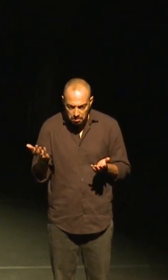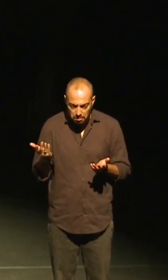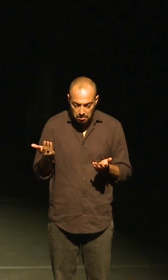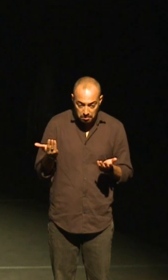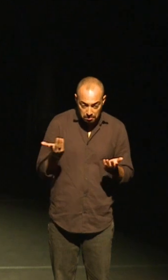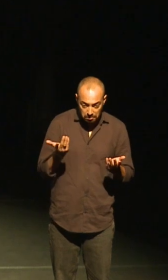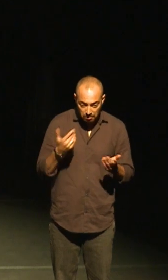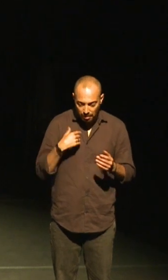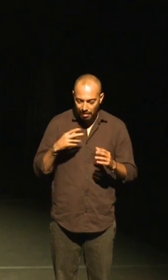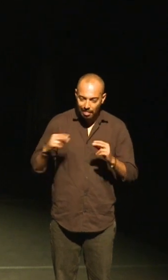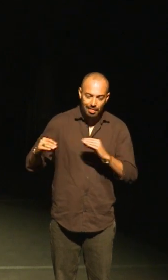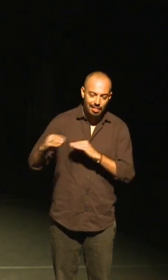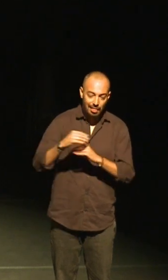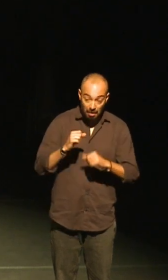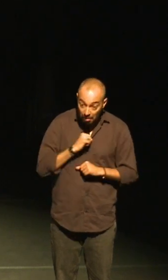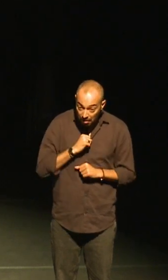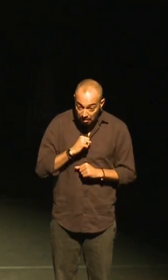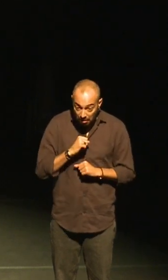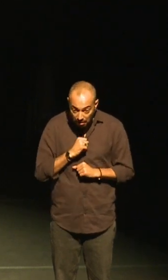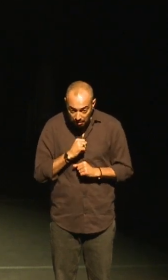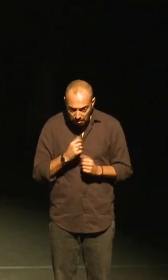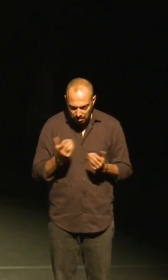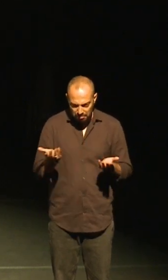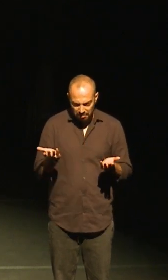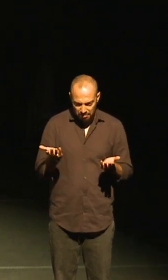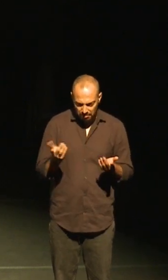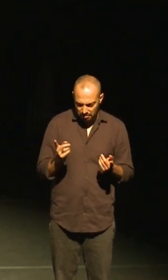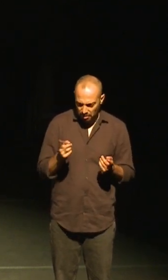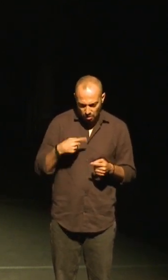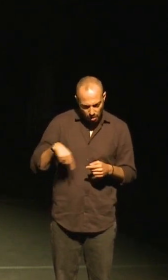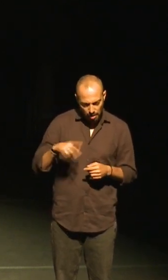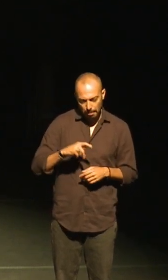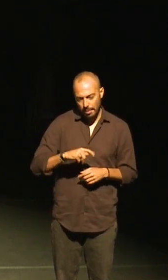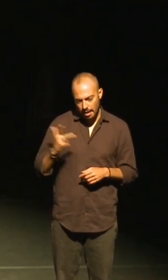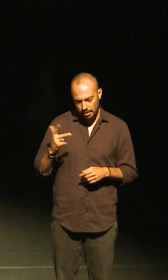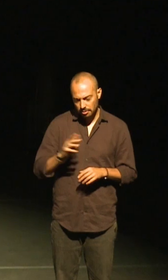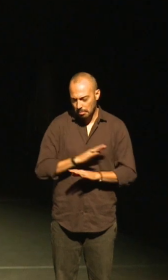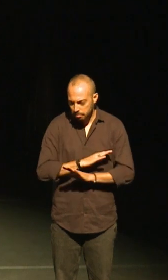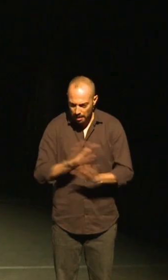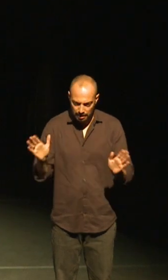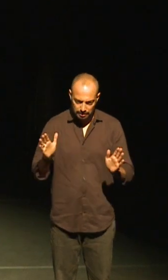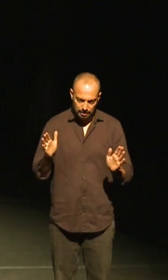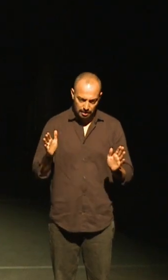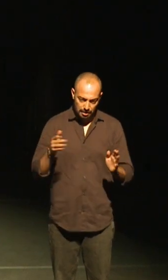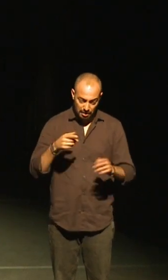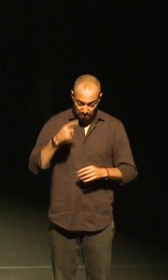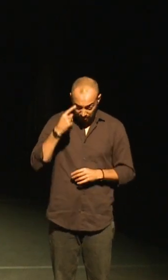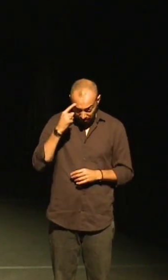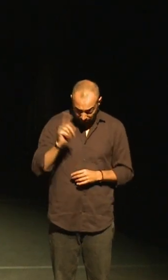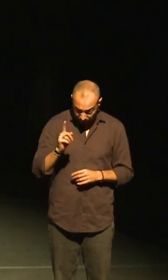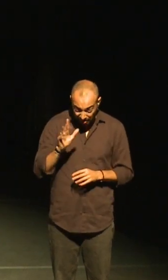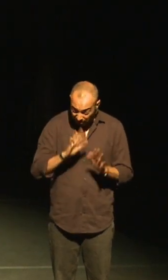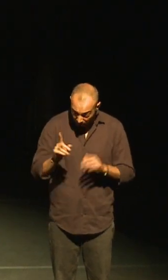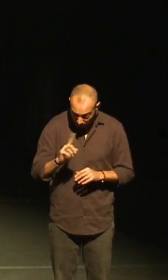noi liberiamo loro da questa zavorra e del non sapere quando vedo